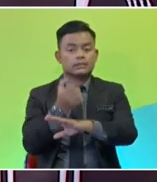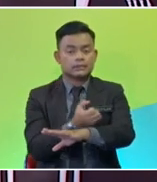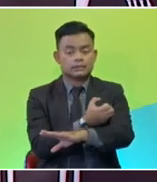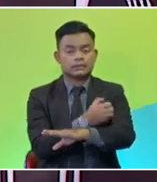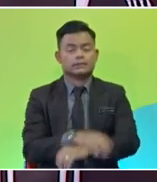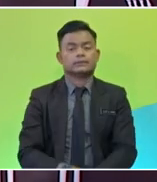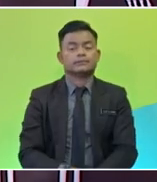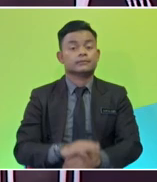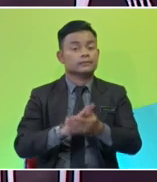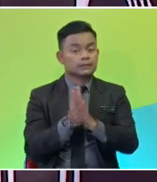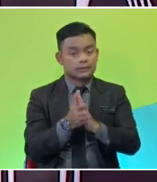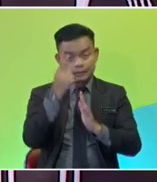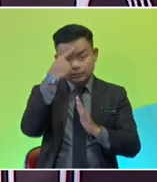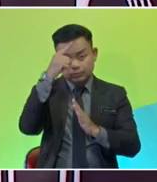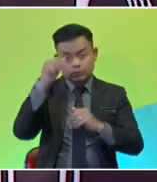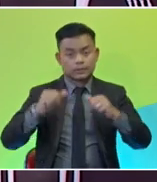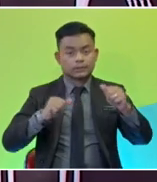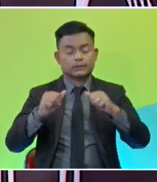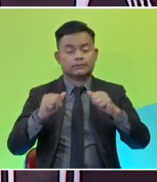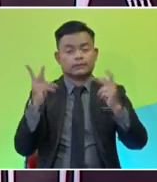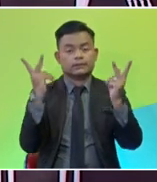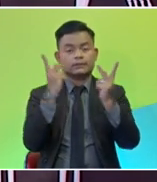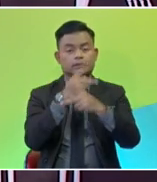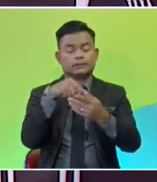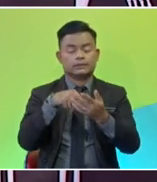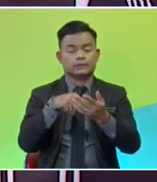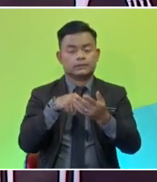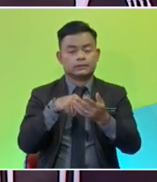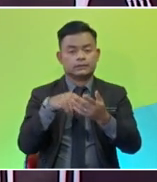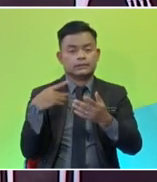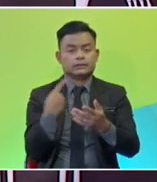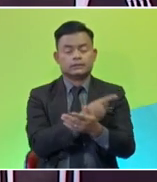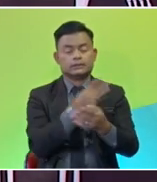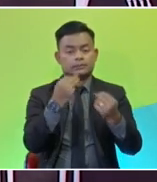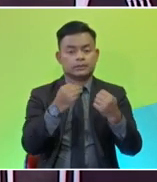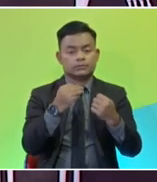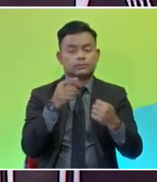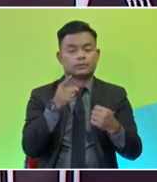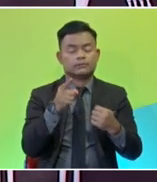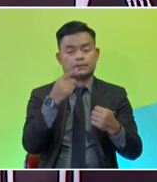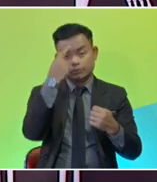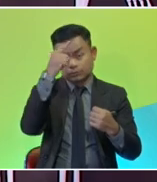jadi untuk activity kali ini kita untuk guntingkan